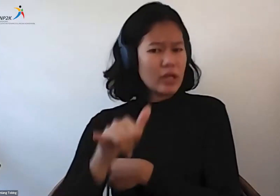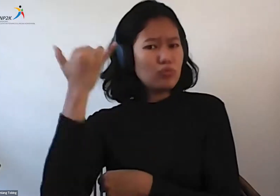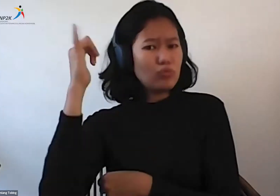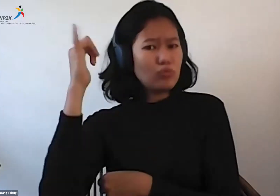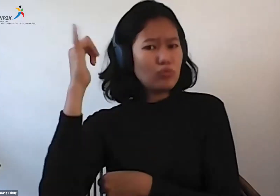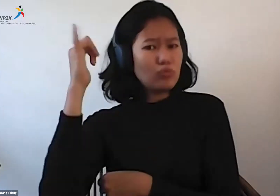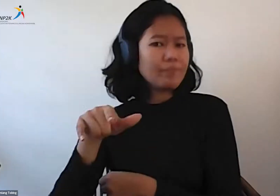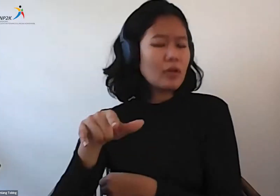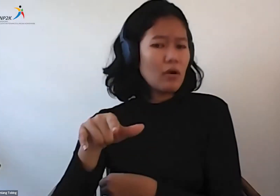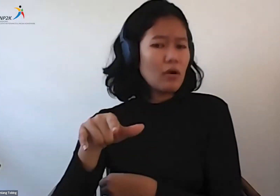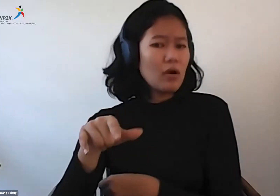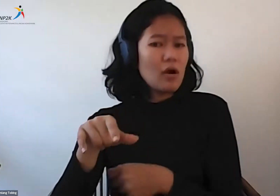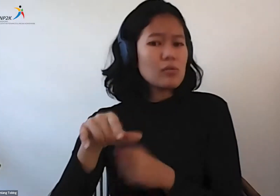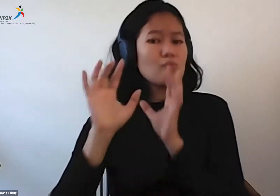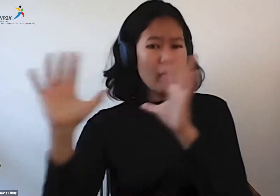mengandalkan